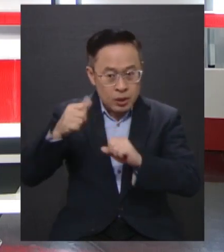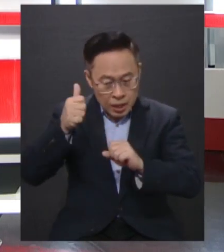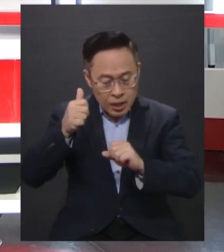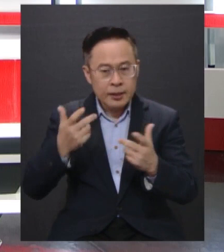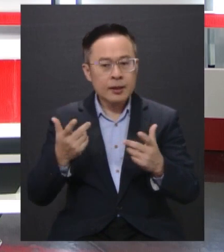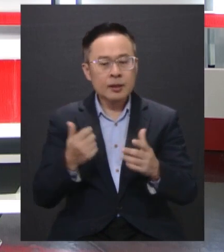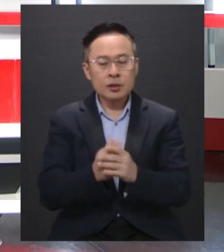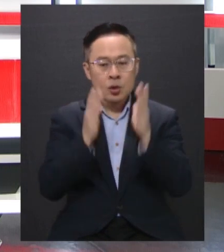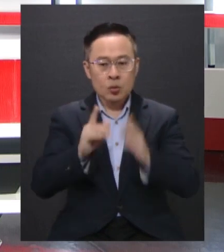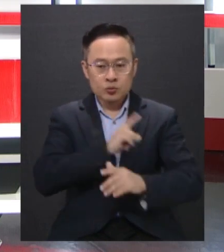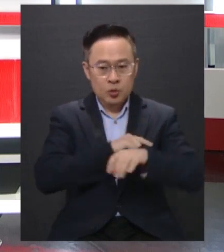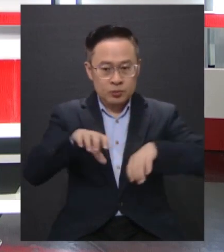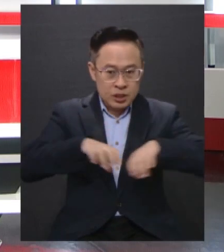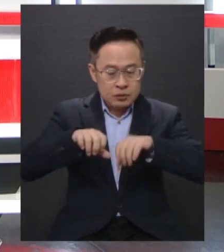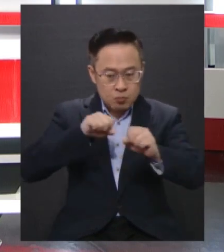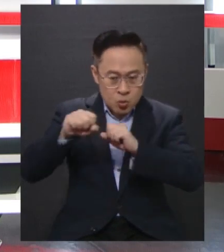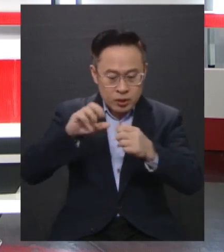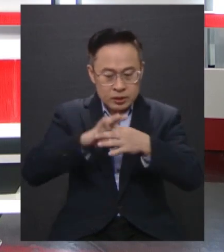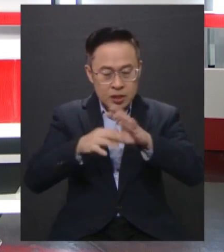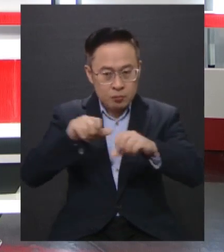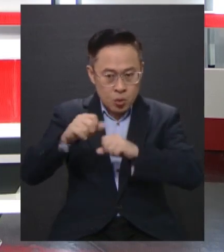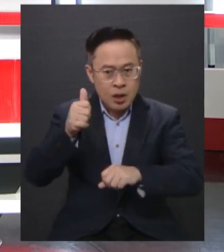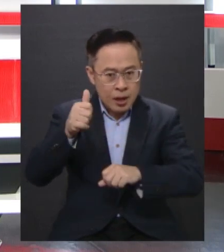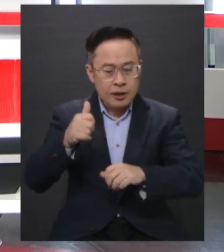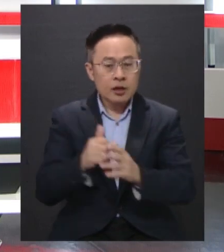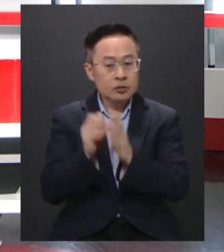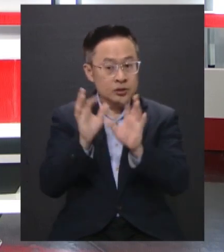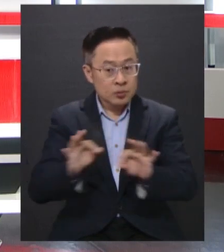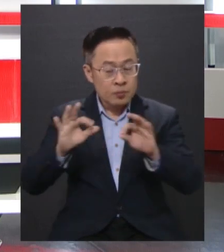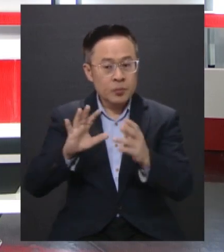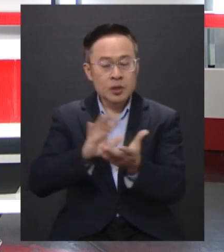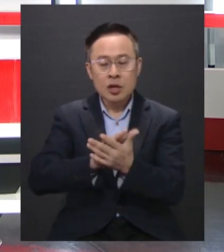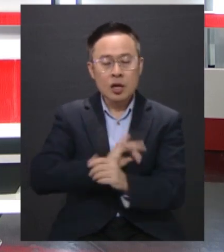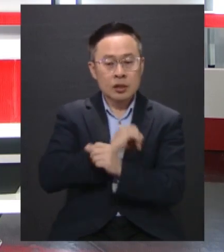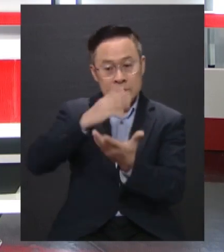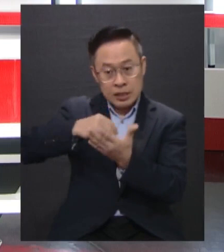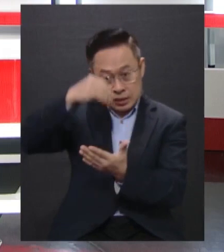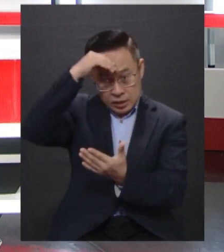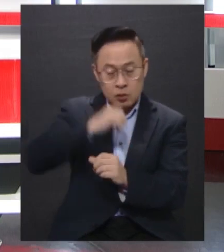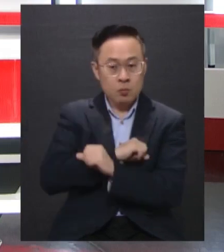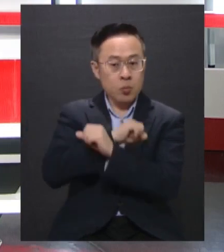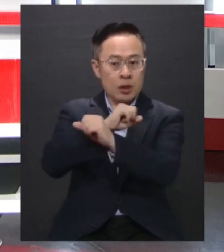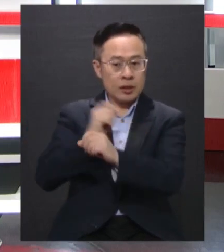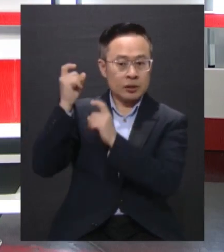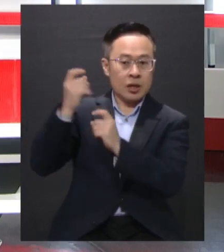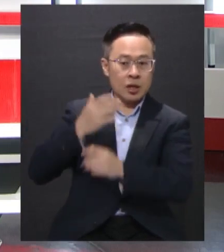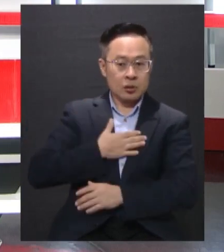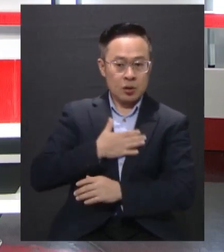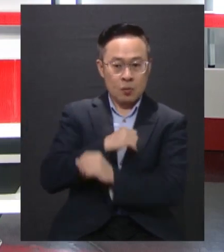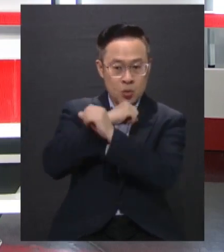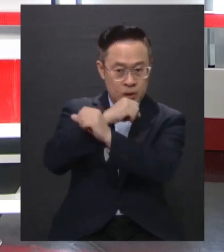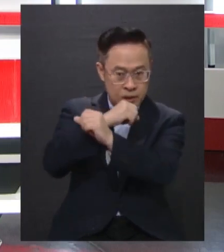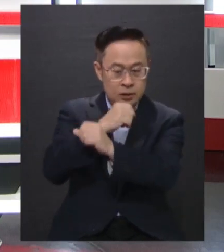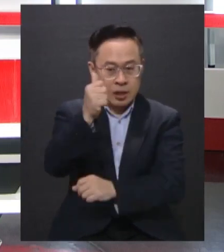คะรวมถึงอีกหนึ่งอย่างการมวยเนี่ยมันเป็นศิลปะการป้องกันตัวซึ่งทุกคนมีศิลปะการป้องกันตัวติดตัวไว